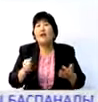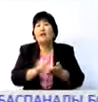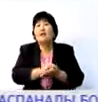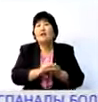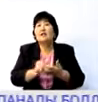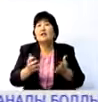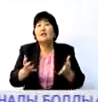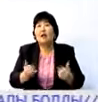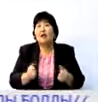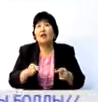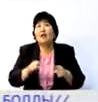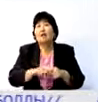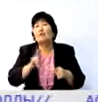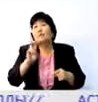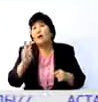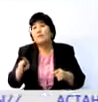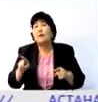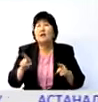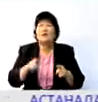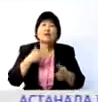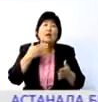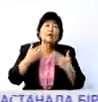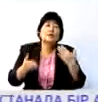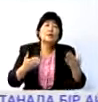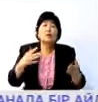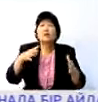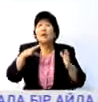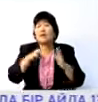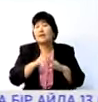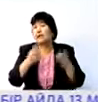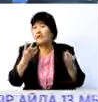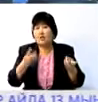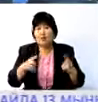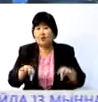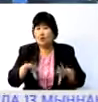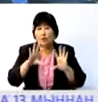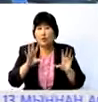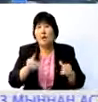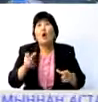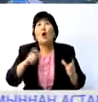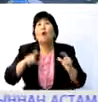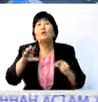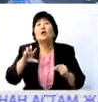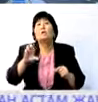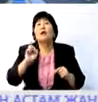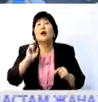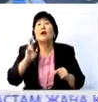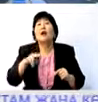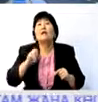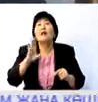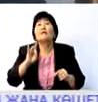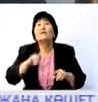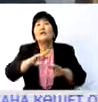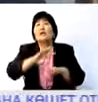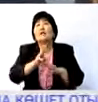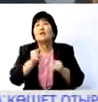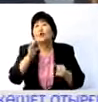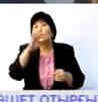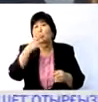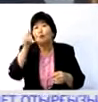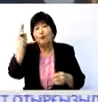алып, жаңағы УМО-ға барып, РУМС-қа шығып, классификаторға кіргізіп, керек жоғын бар. Студент бакалавр дәрежесін алып шығу үшін 4 жыл бойы